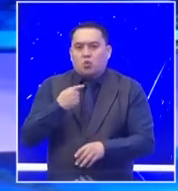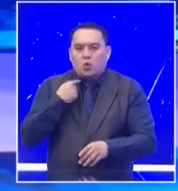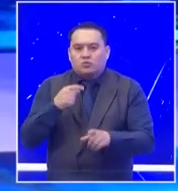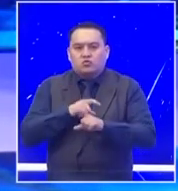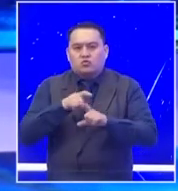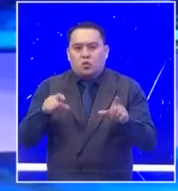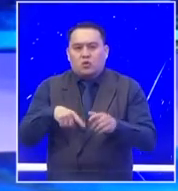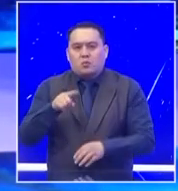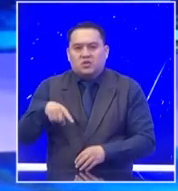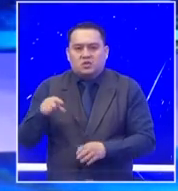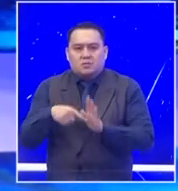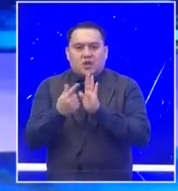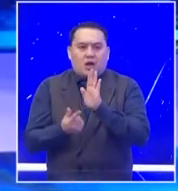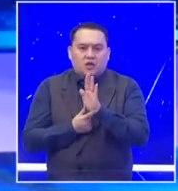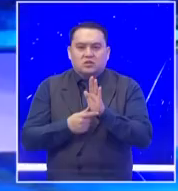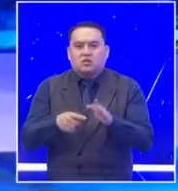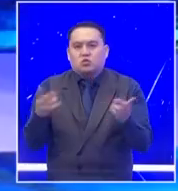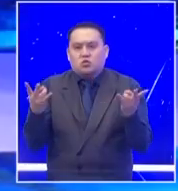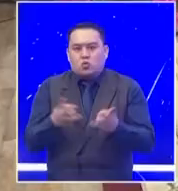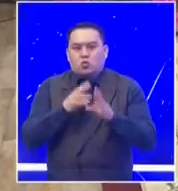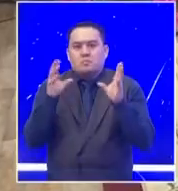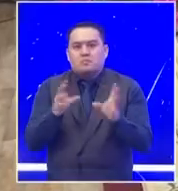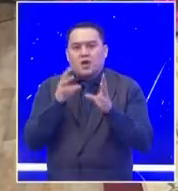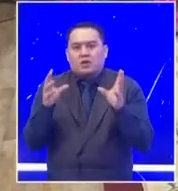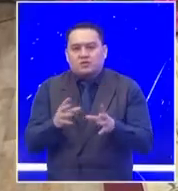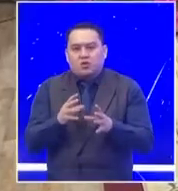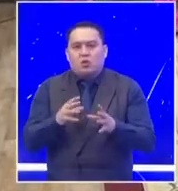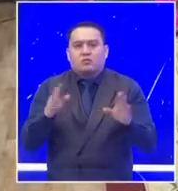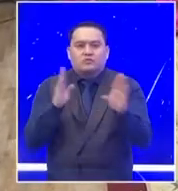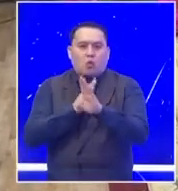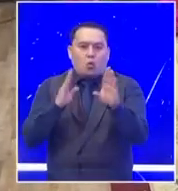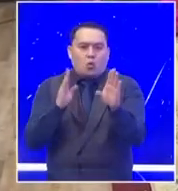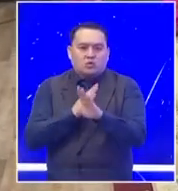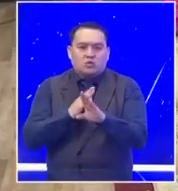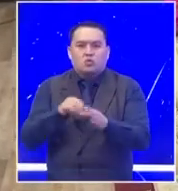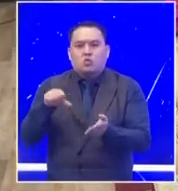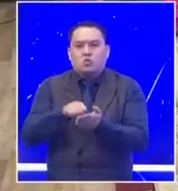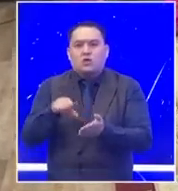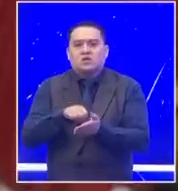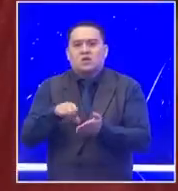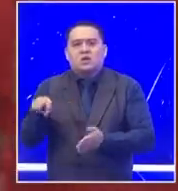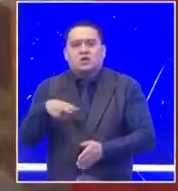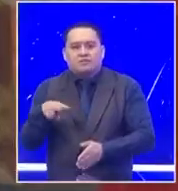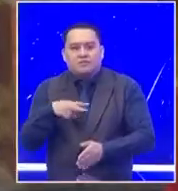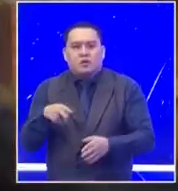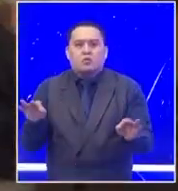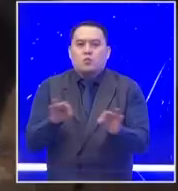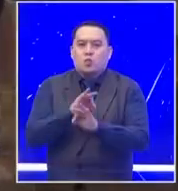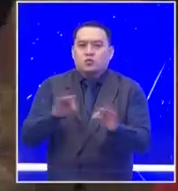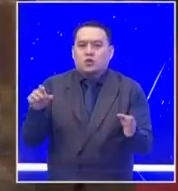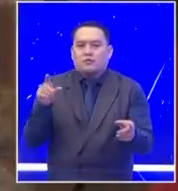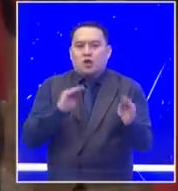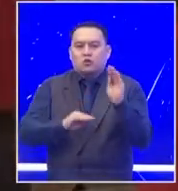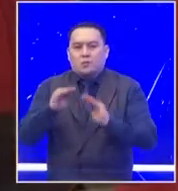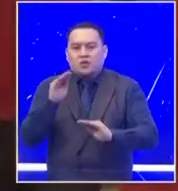номер 17. Свою позицию о необходимости бережно относиться к окружающей среде учащиеся выразили в